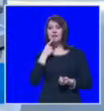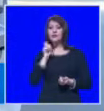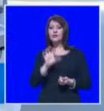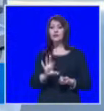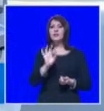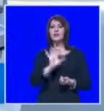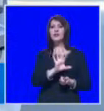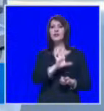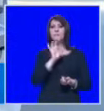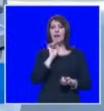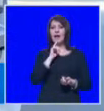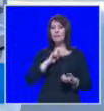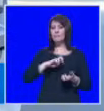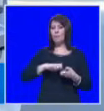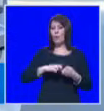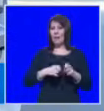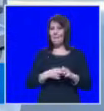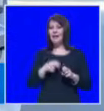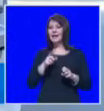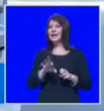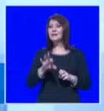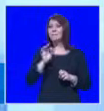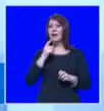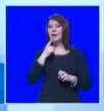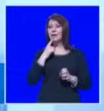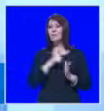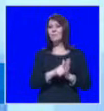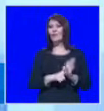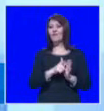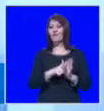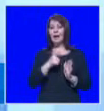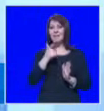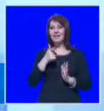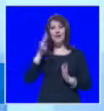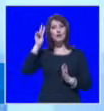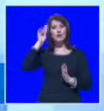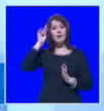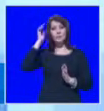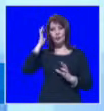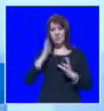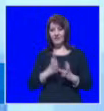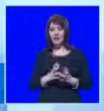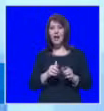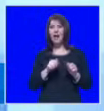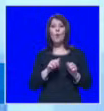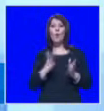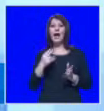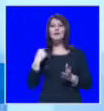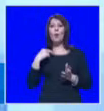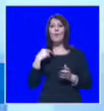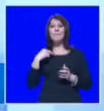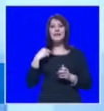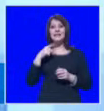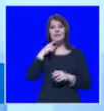избрани проблематично, те са избрани по времето на служебно правителство, когато де-факто президента сам